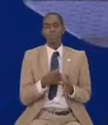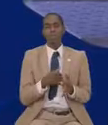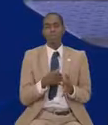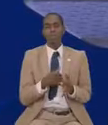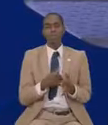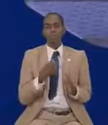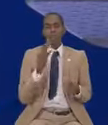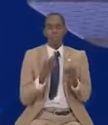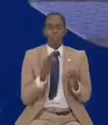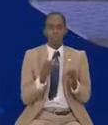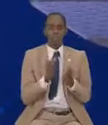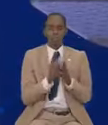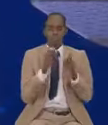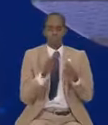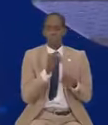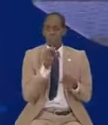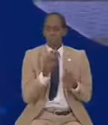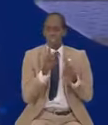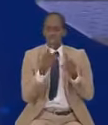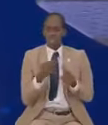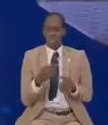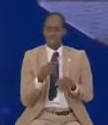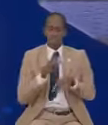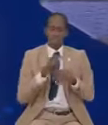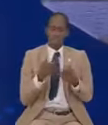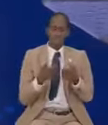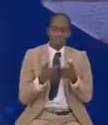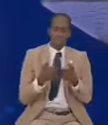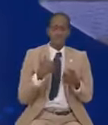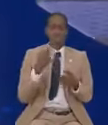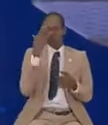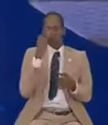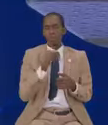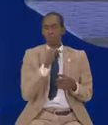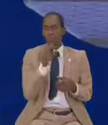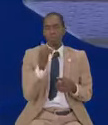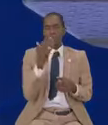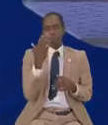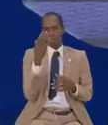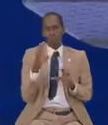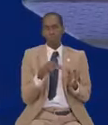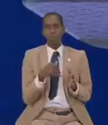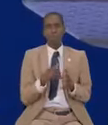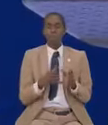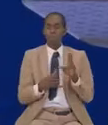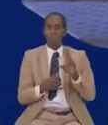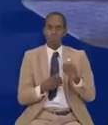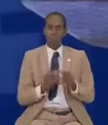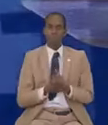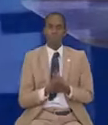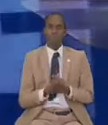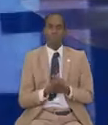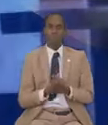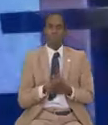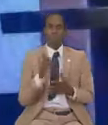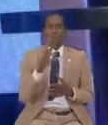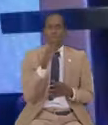tirage si la personne ne m'appelle pas je vais savoir il va faire un tirage si la personne n'a pas envoyé un